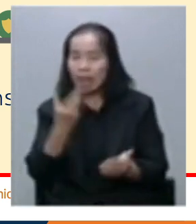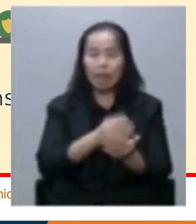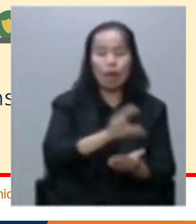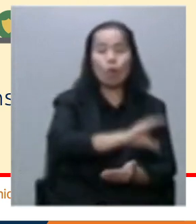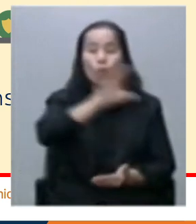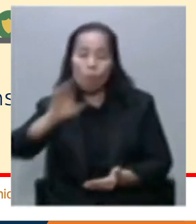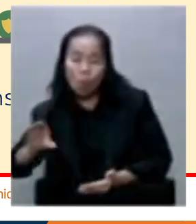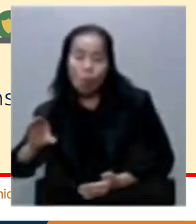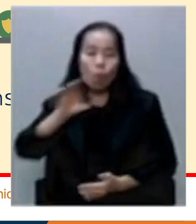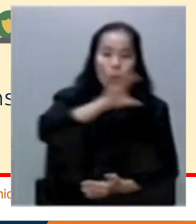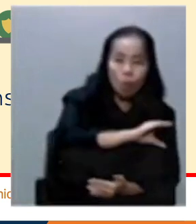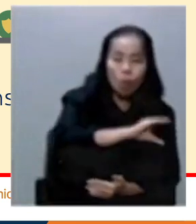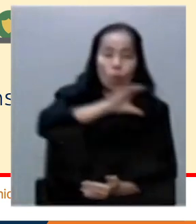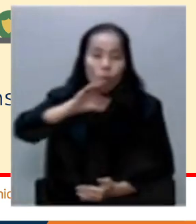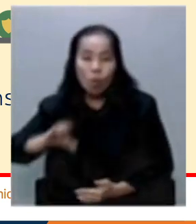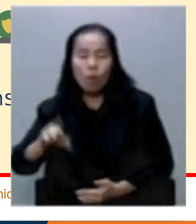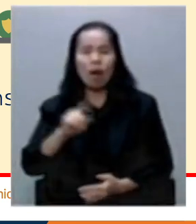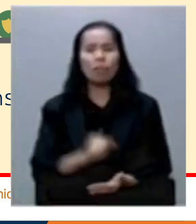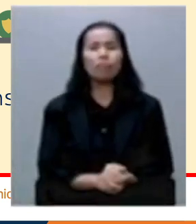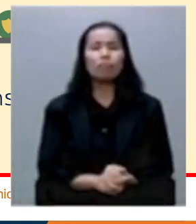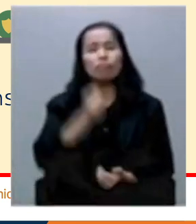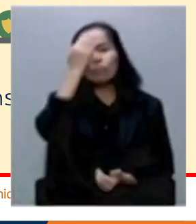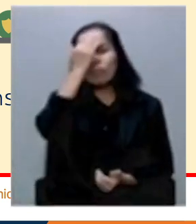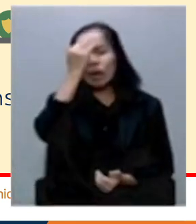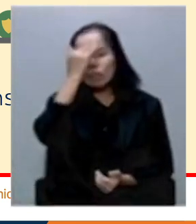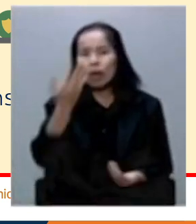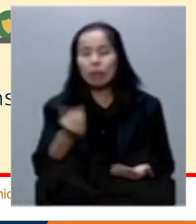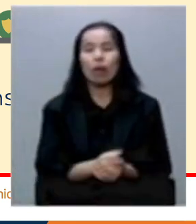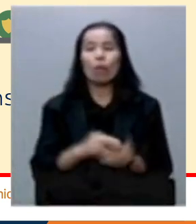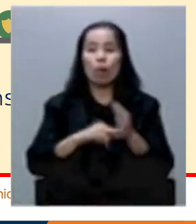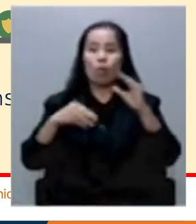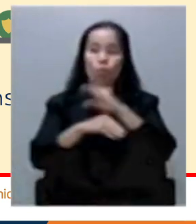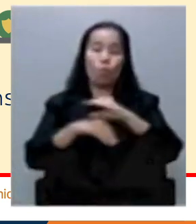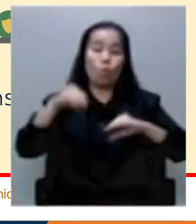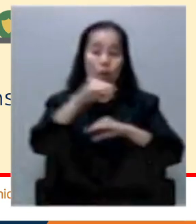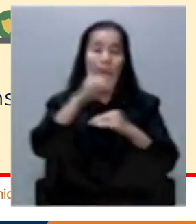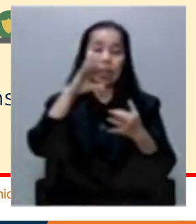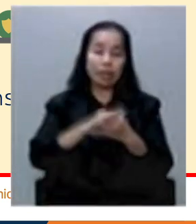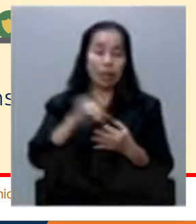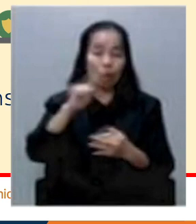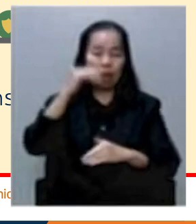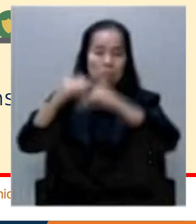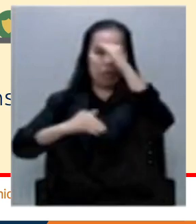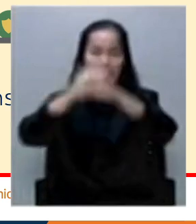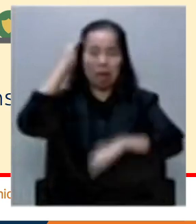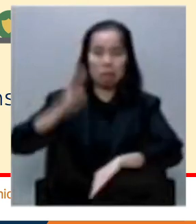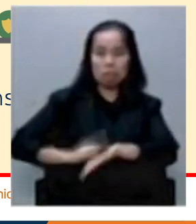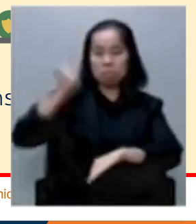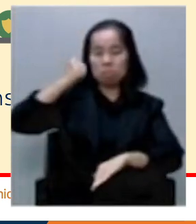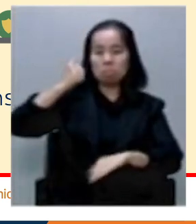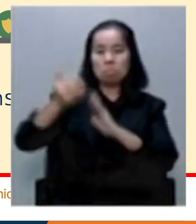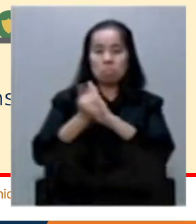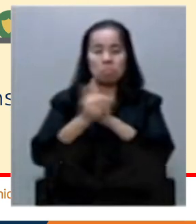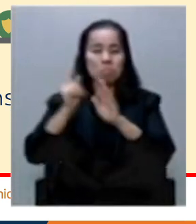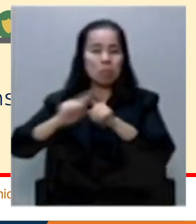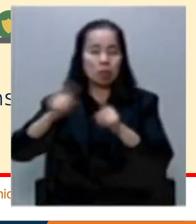มานะครับเกิดอะไรขึ้นครับท่านประธานภายใต้โครงการพัฒนาขีดความสามารถของกองทัพนะครับราย